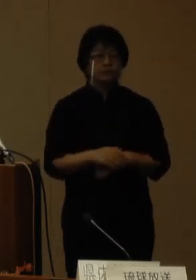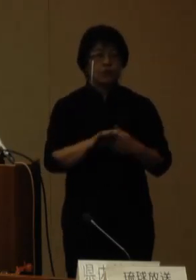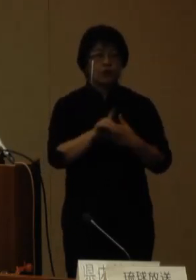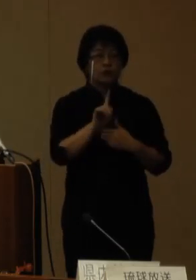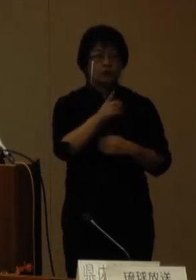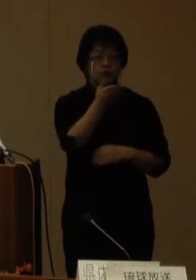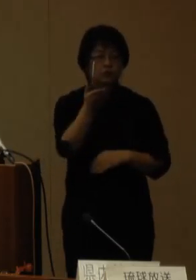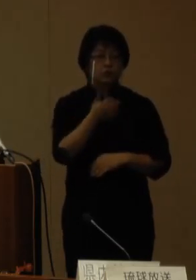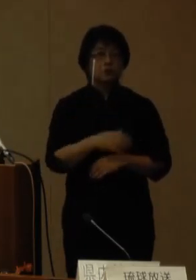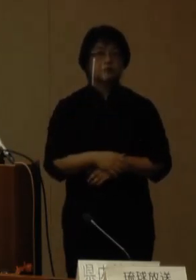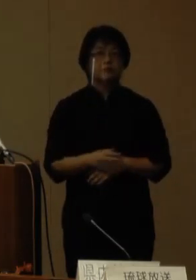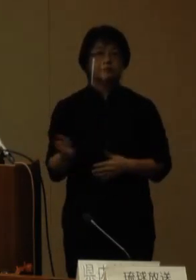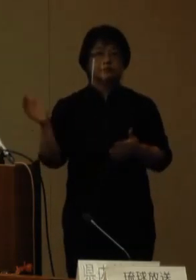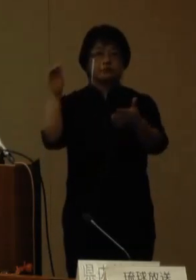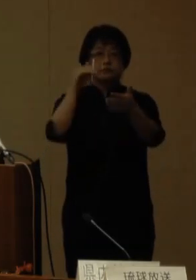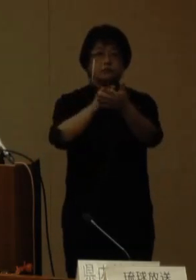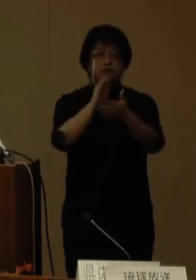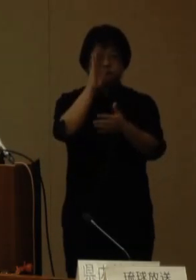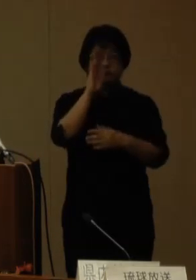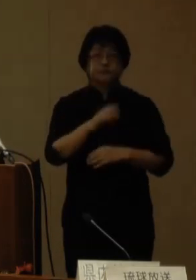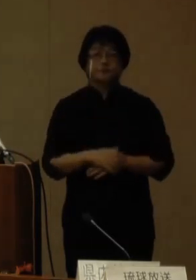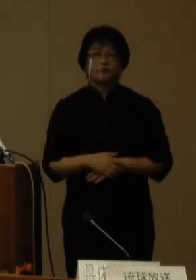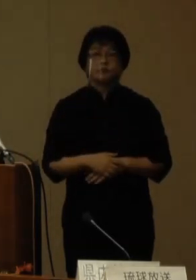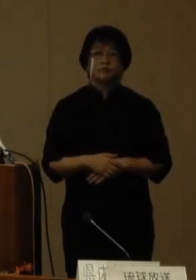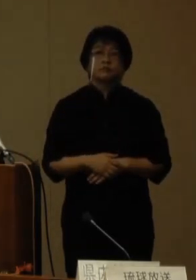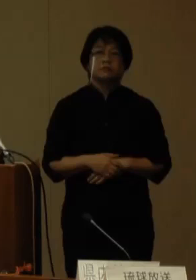他に一番奥の方どうぞ。